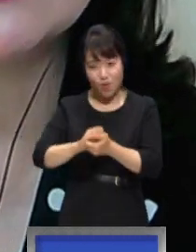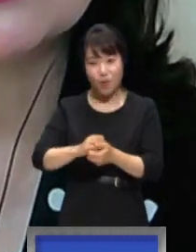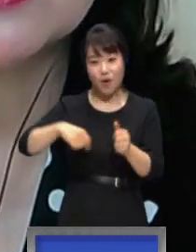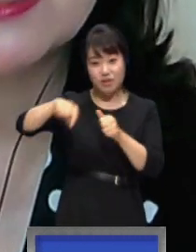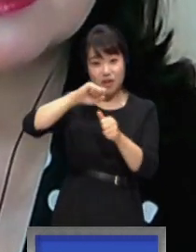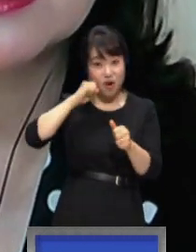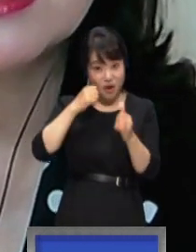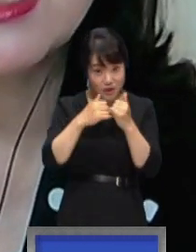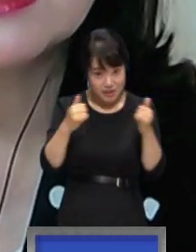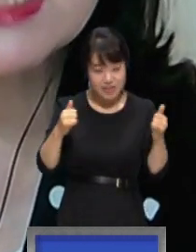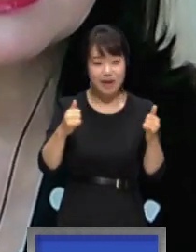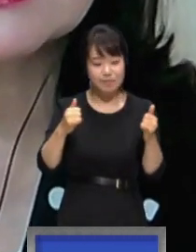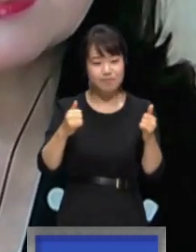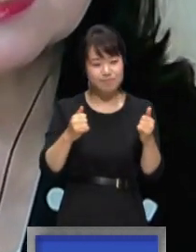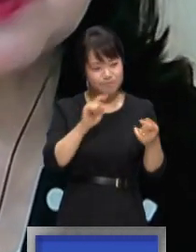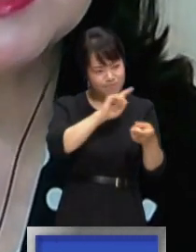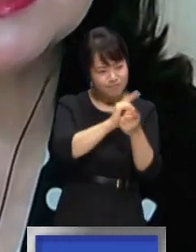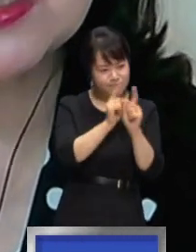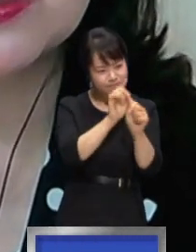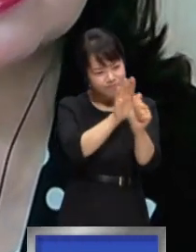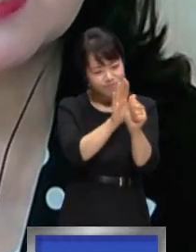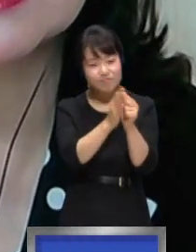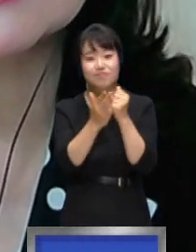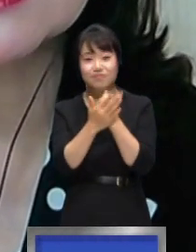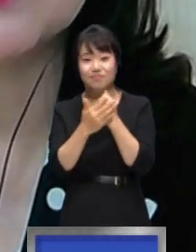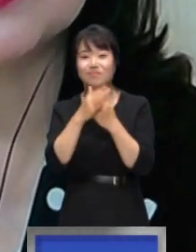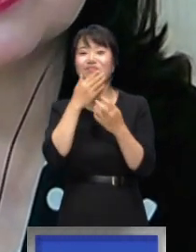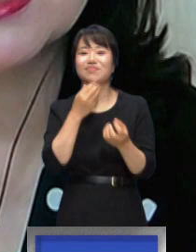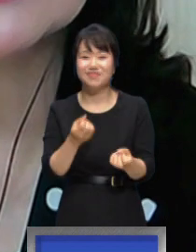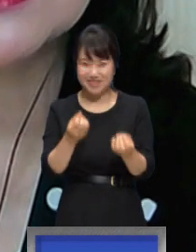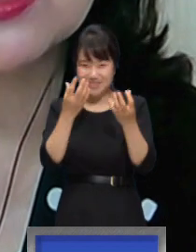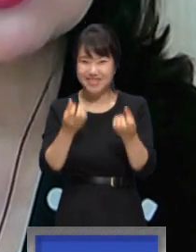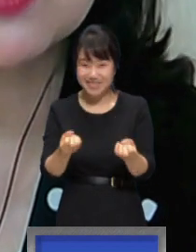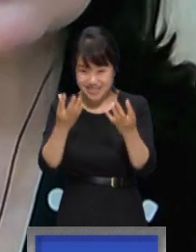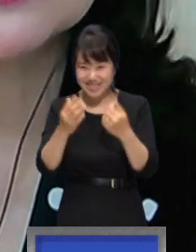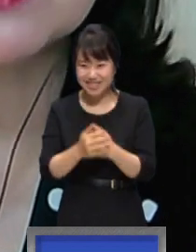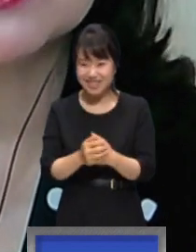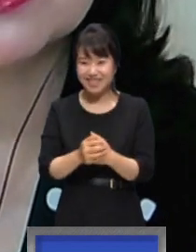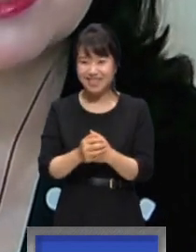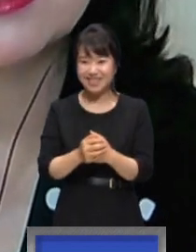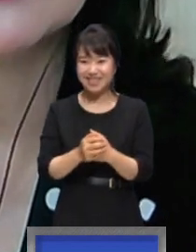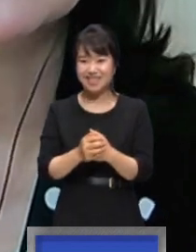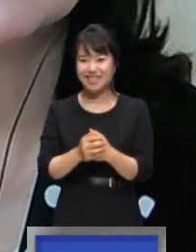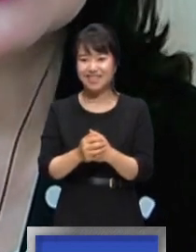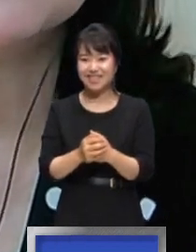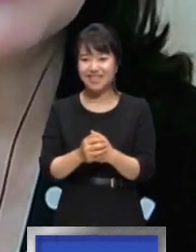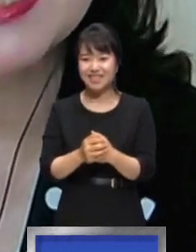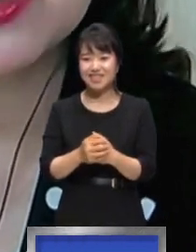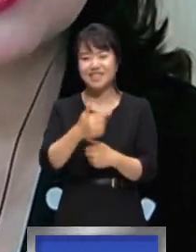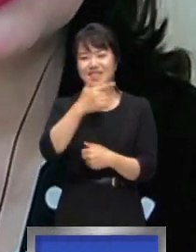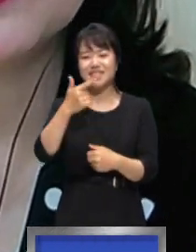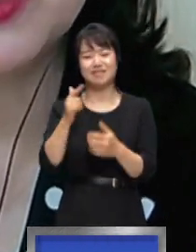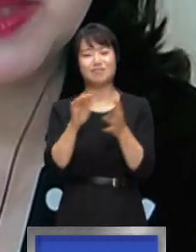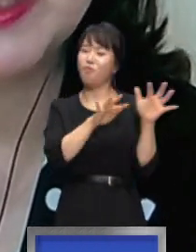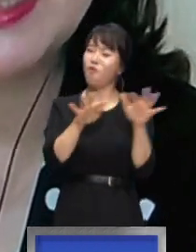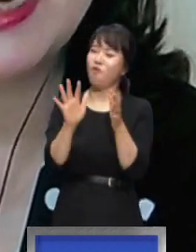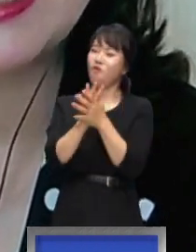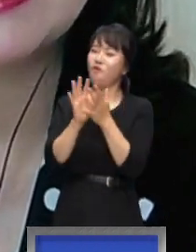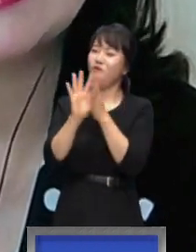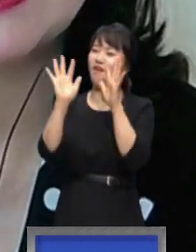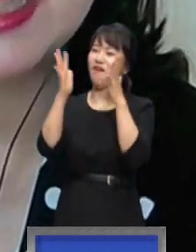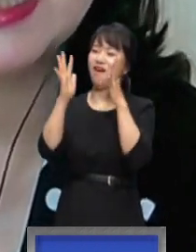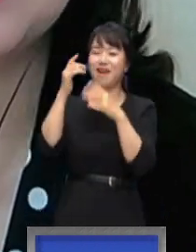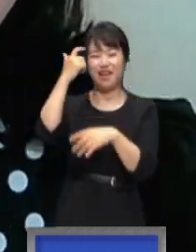프로젝트를 만들어내는 삼각산 시민청 관계자분들과 지역 전문가분들에게 큰 박수를